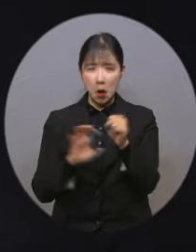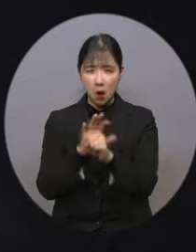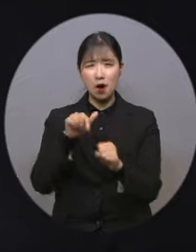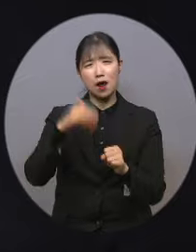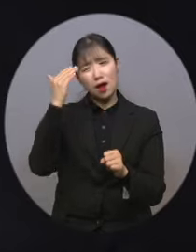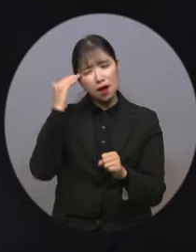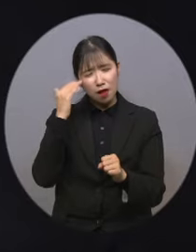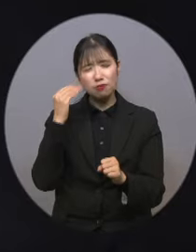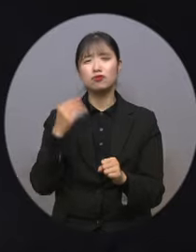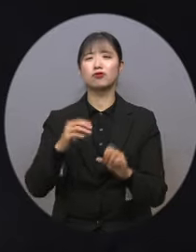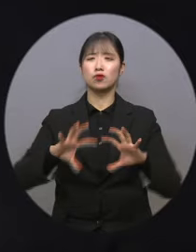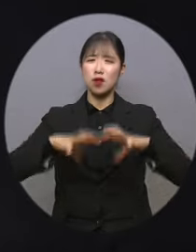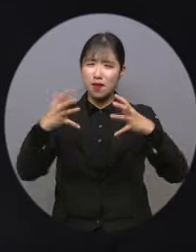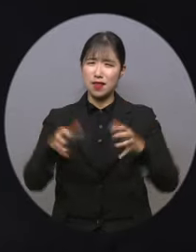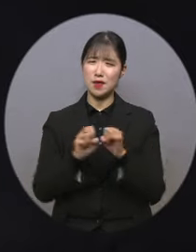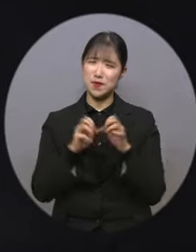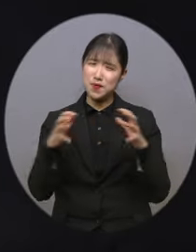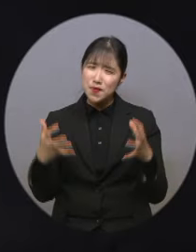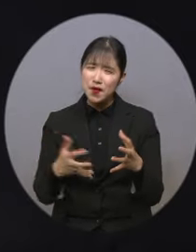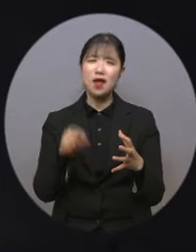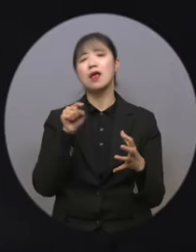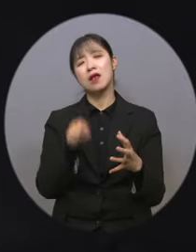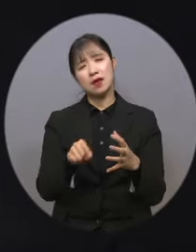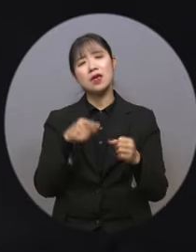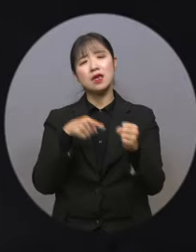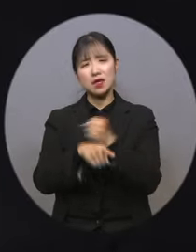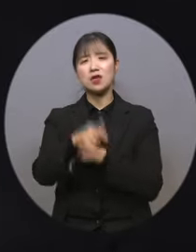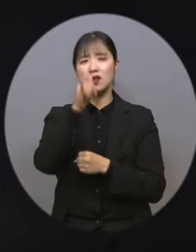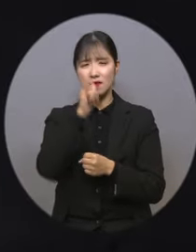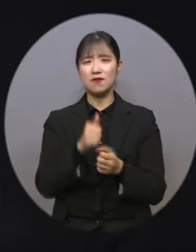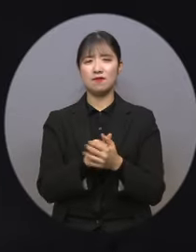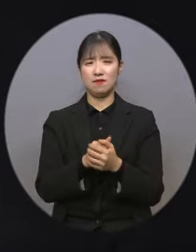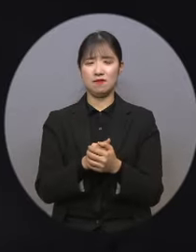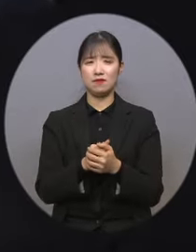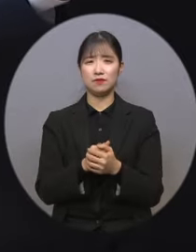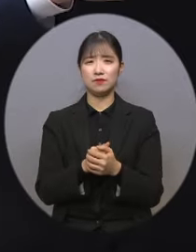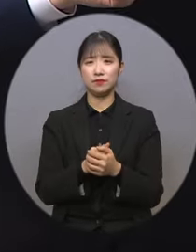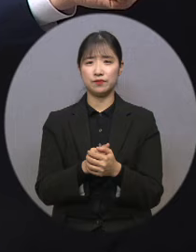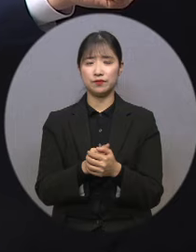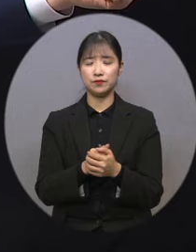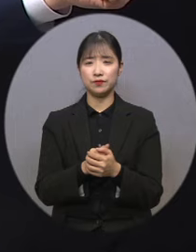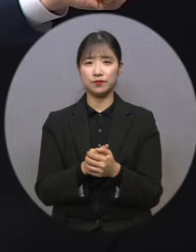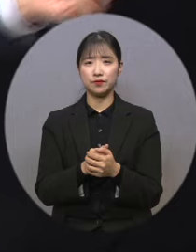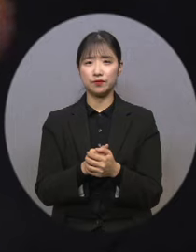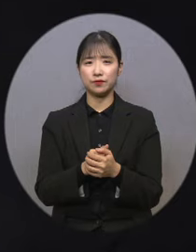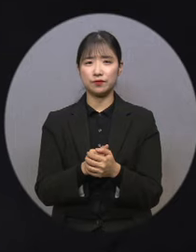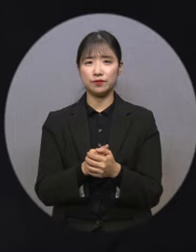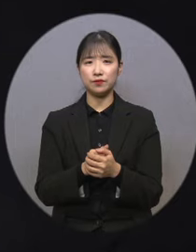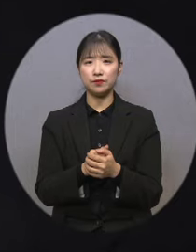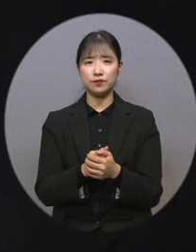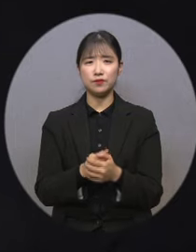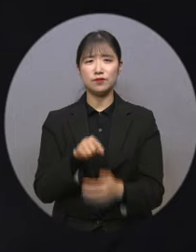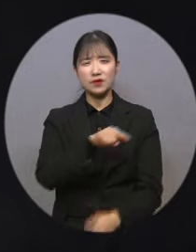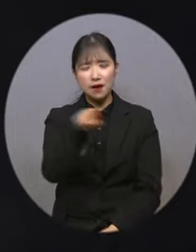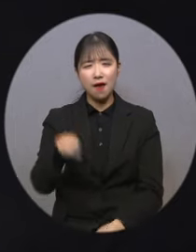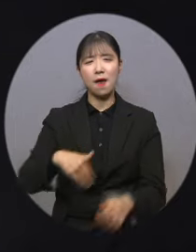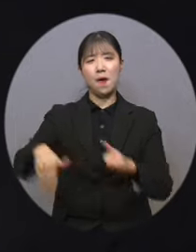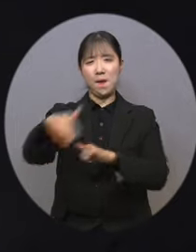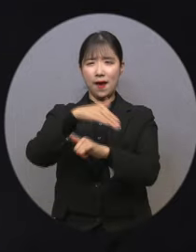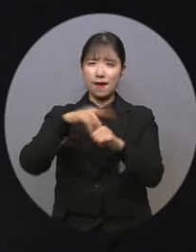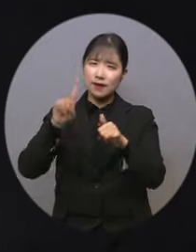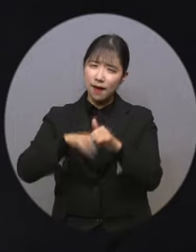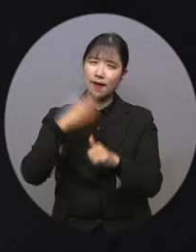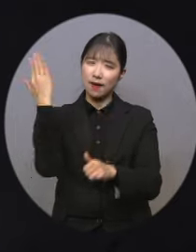우리나라 고전 세계 온 것은 반드시 인간들에게 뭔가 보상을 받고 가게 돼 있어 너가 환경을 깨끗이 하고